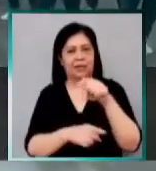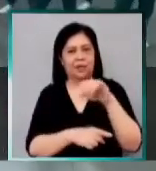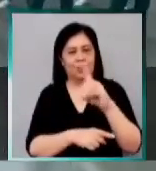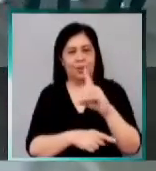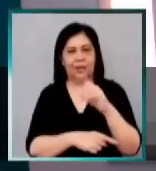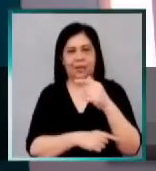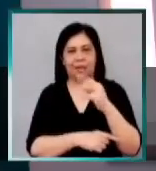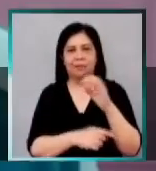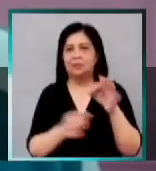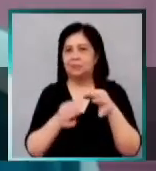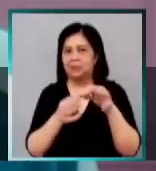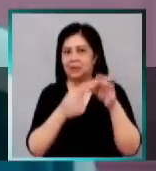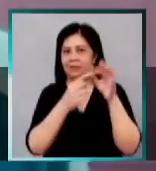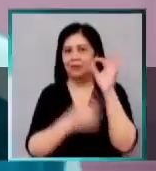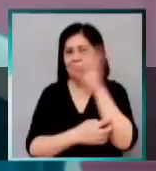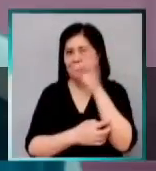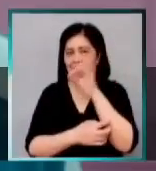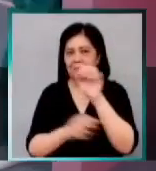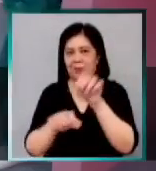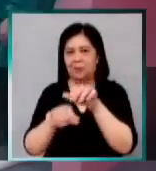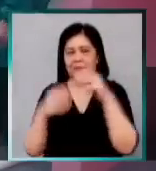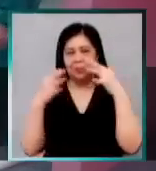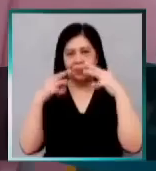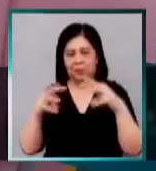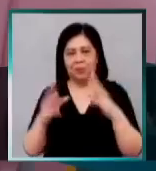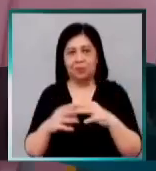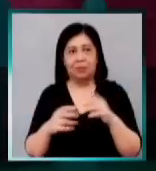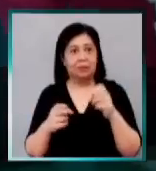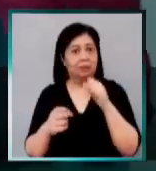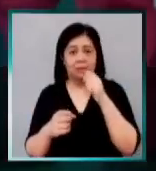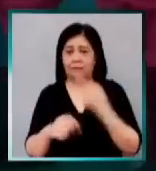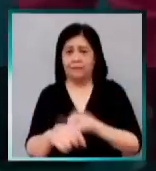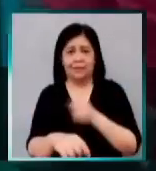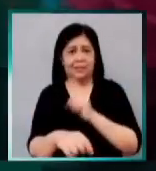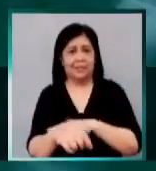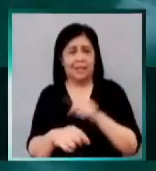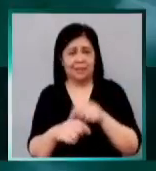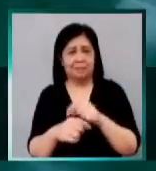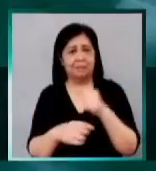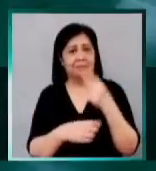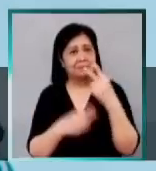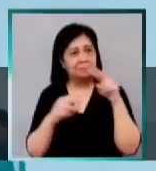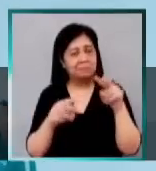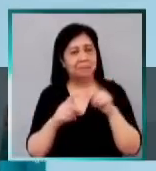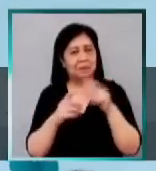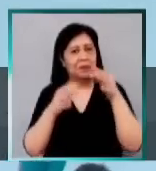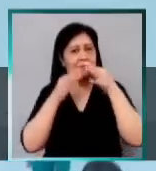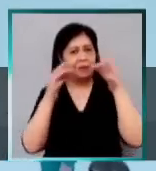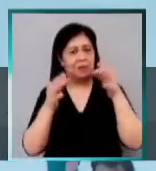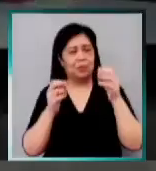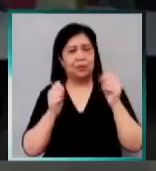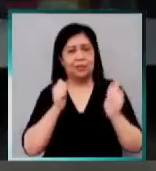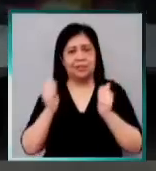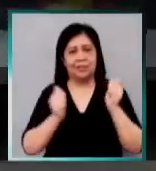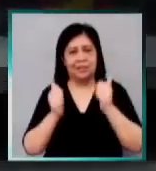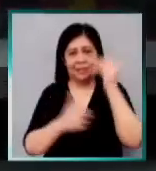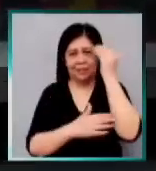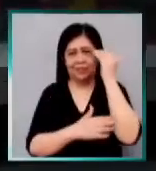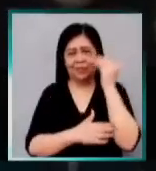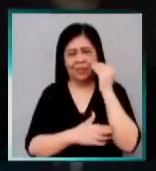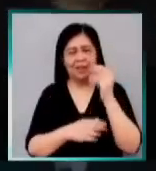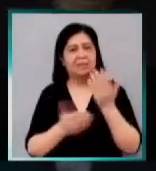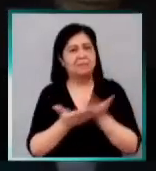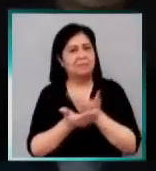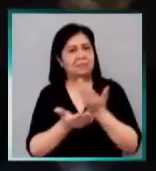audience. At kahit hindi naman daw ito ang first time niyang makakita ng mga kilalang Korean stars, iba pa rin daw sa pakiramdam